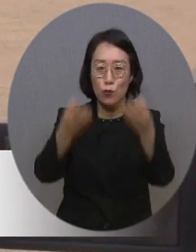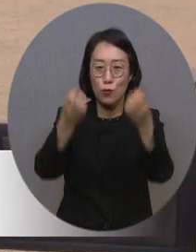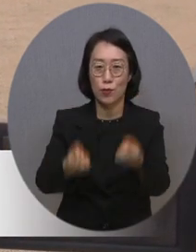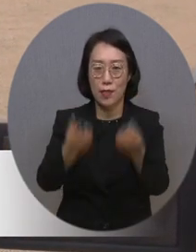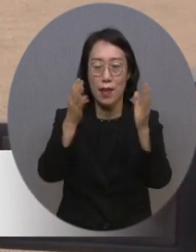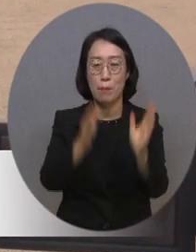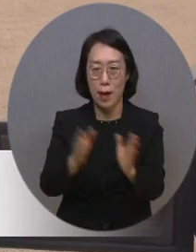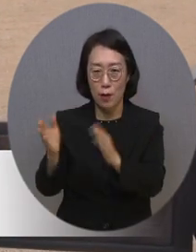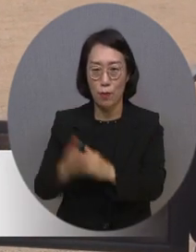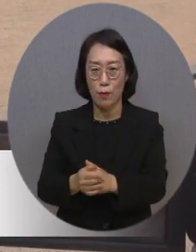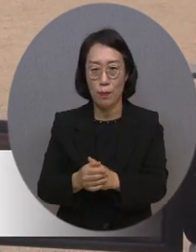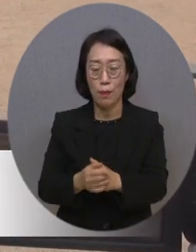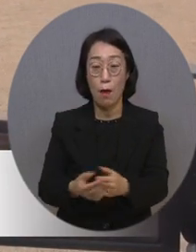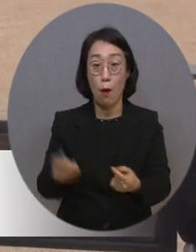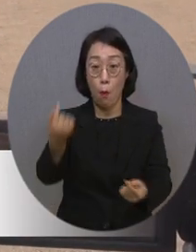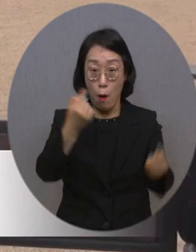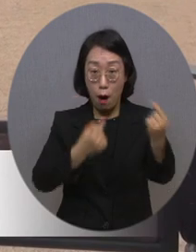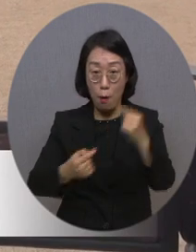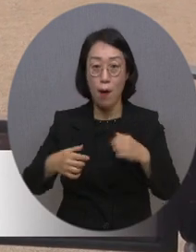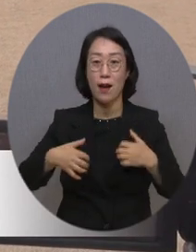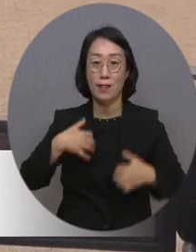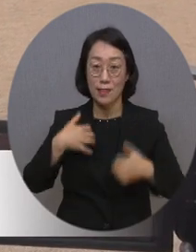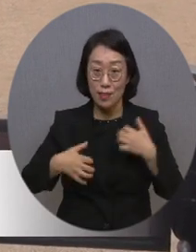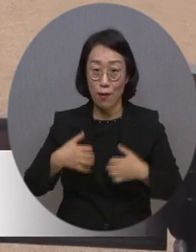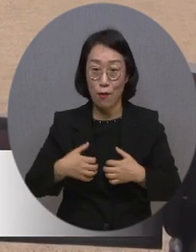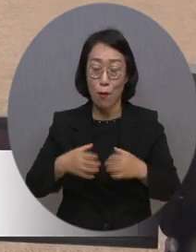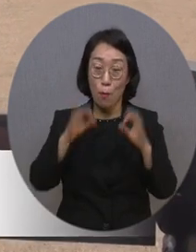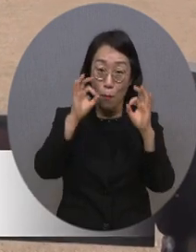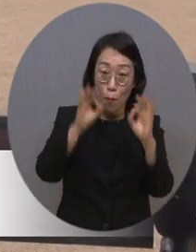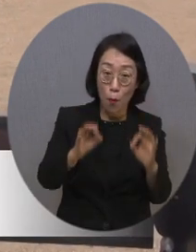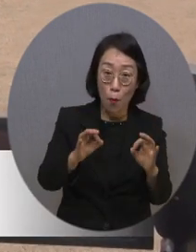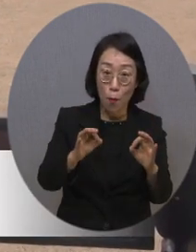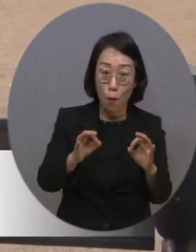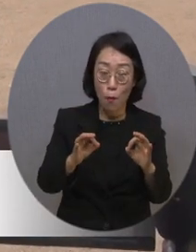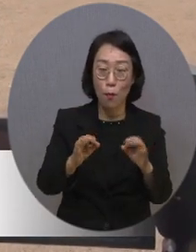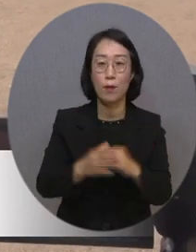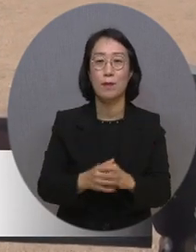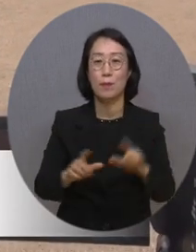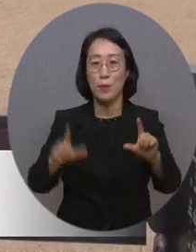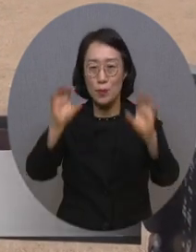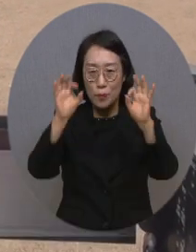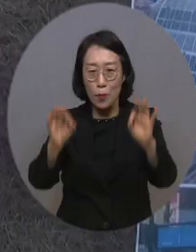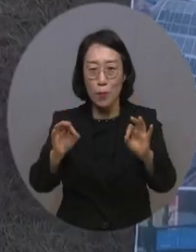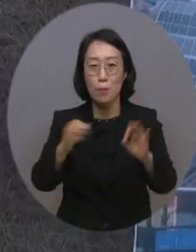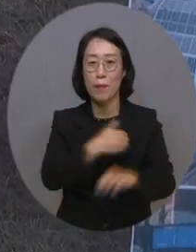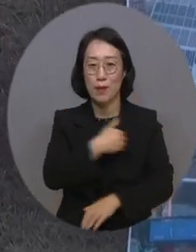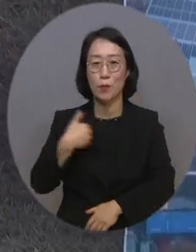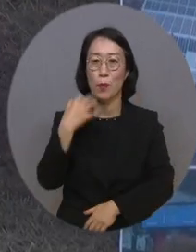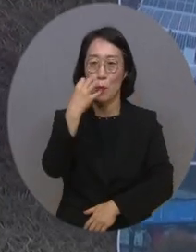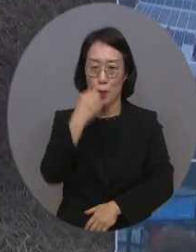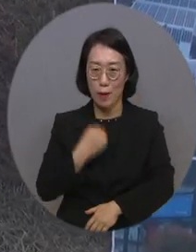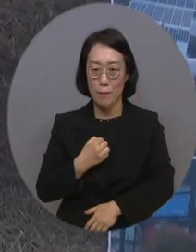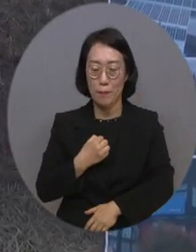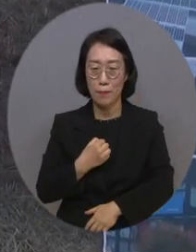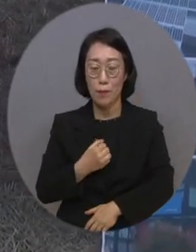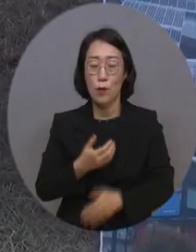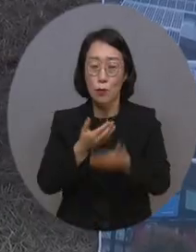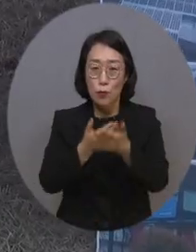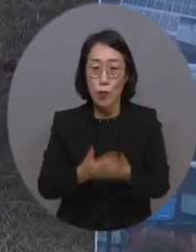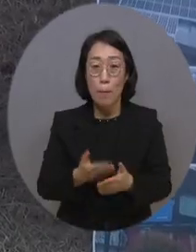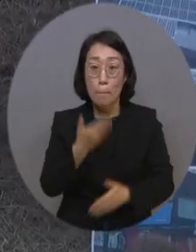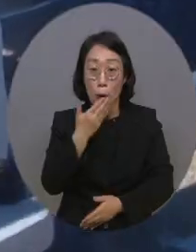마련했거든요. 시민들이 즐거워하시고 재밌게 참여해 주셔서 정말 보람 있습니다. 축제에 빠질 수 없는